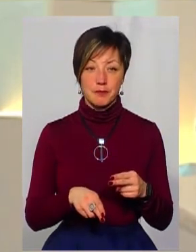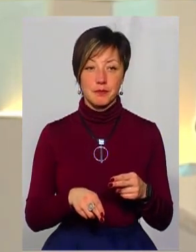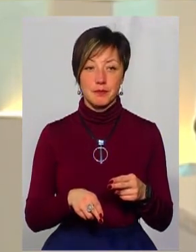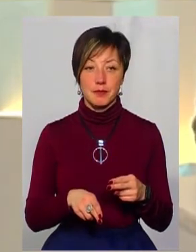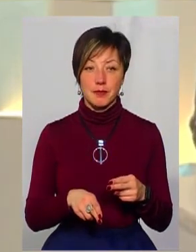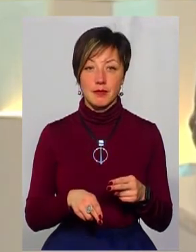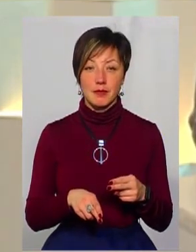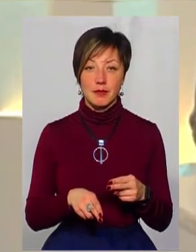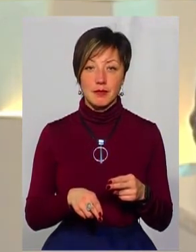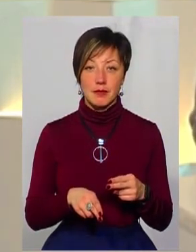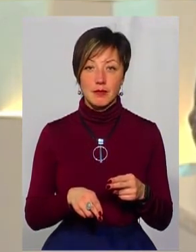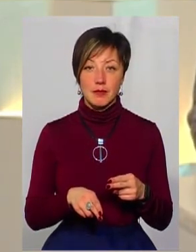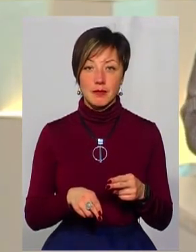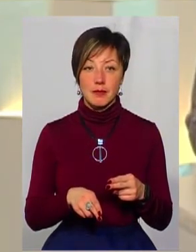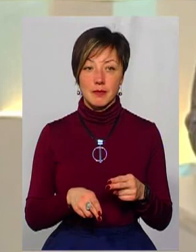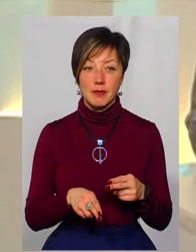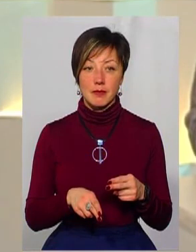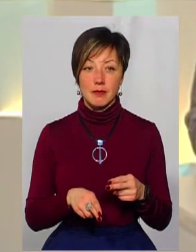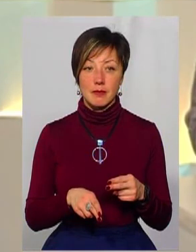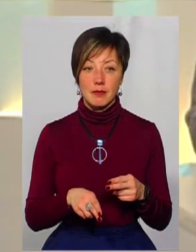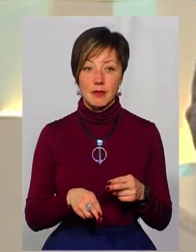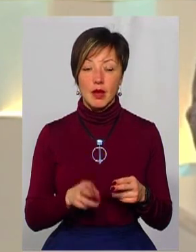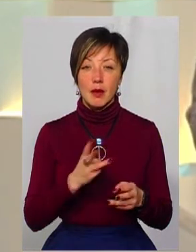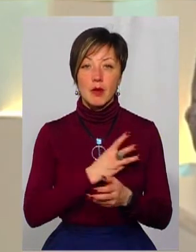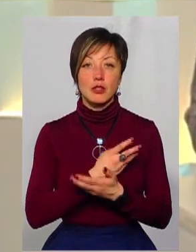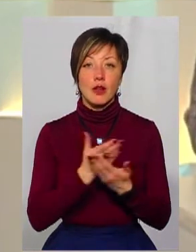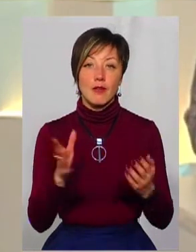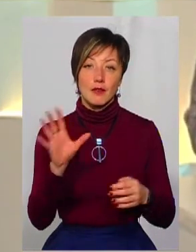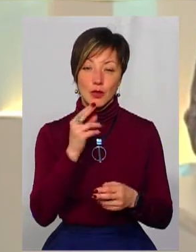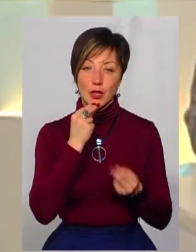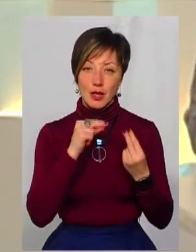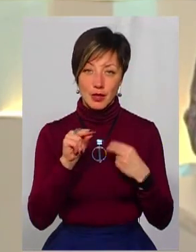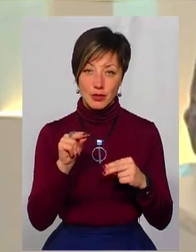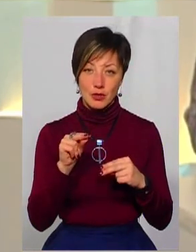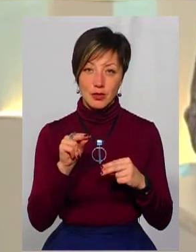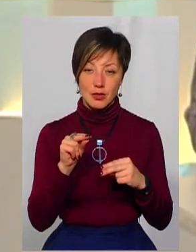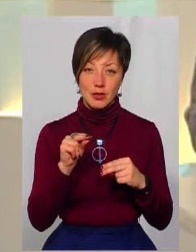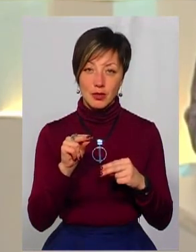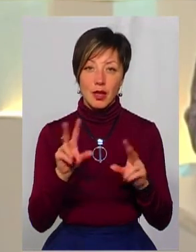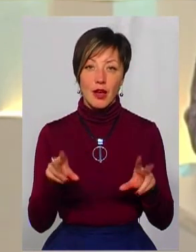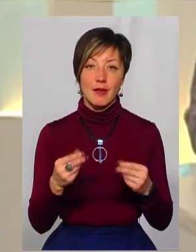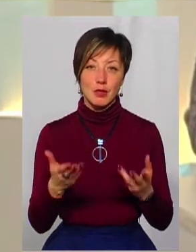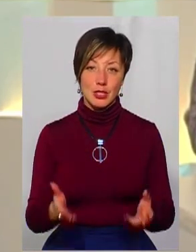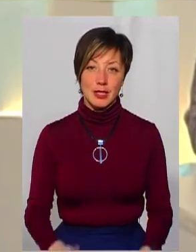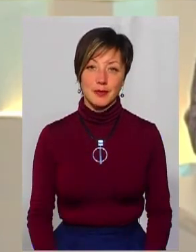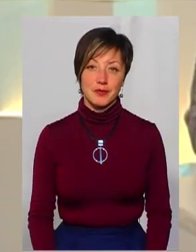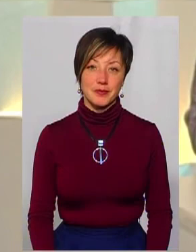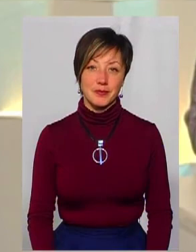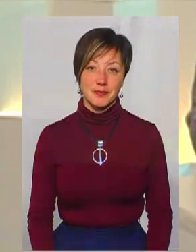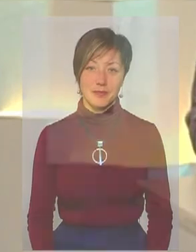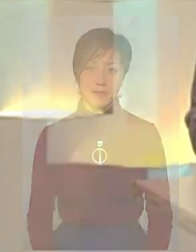збіг, до кінця дійшов. Я вам бажаю всього найкращого. Хай щастить!